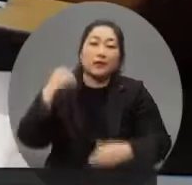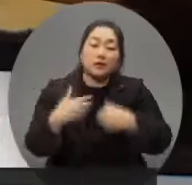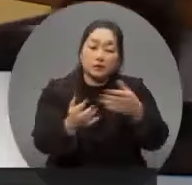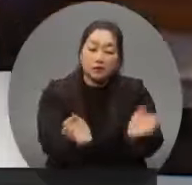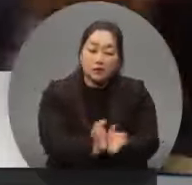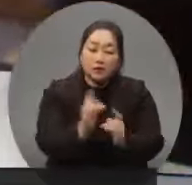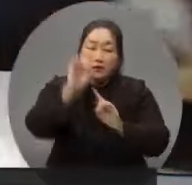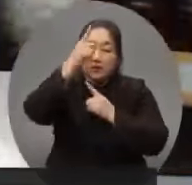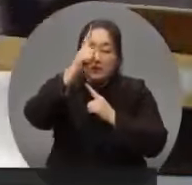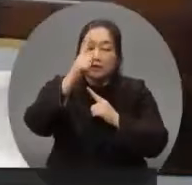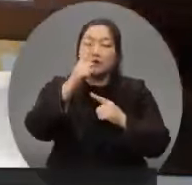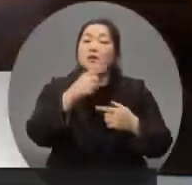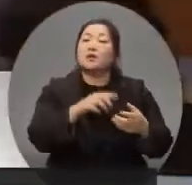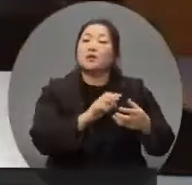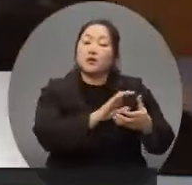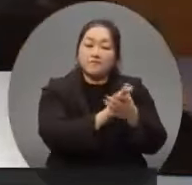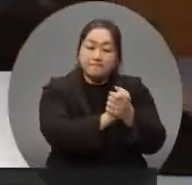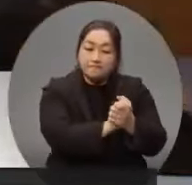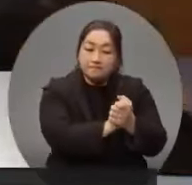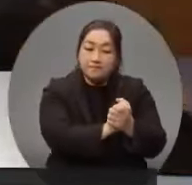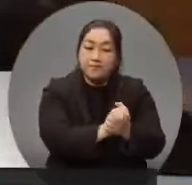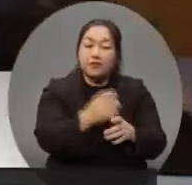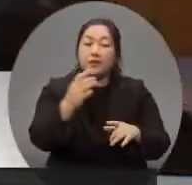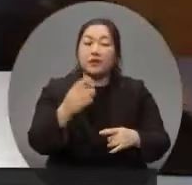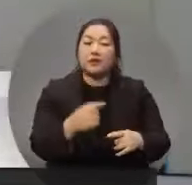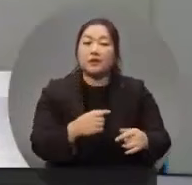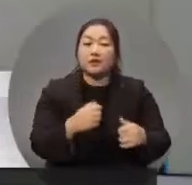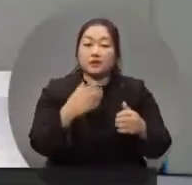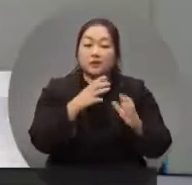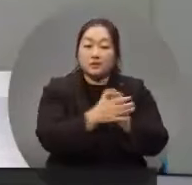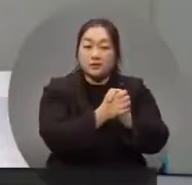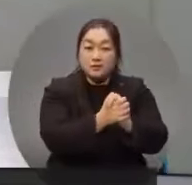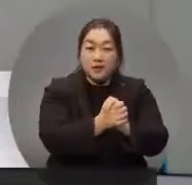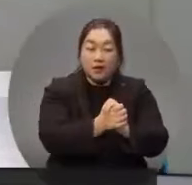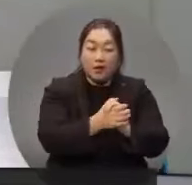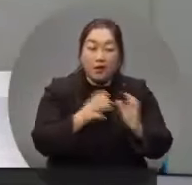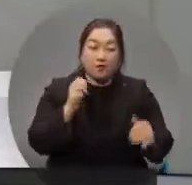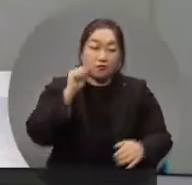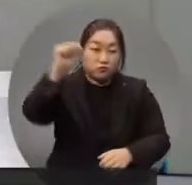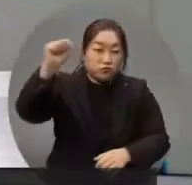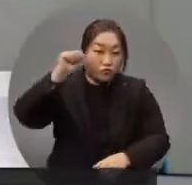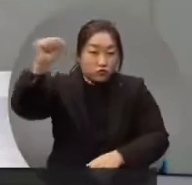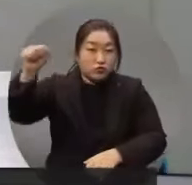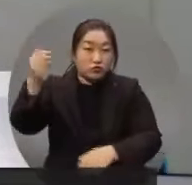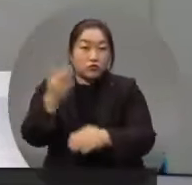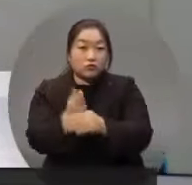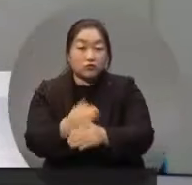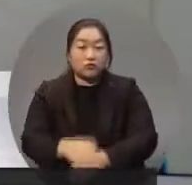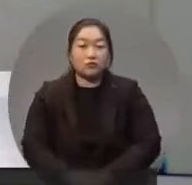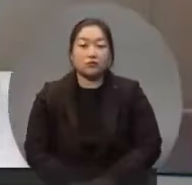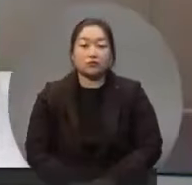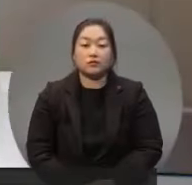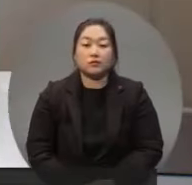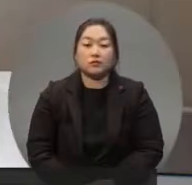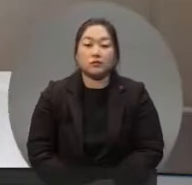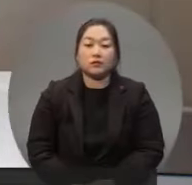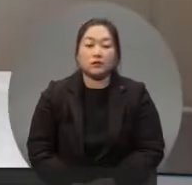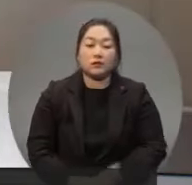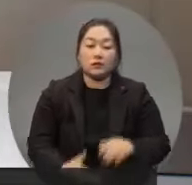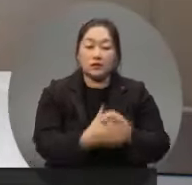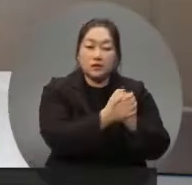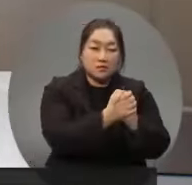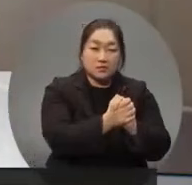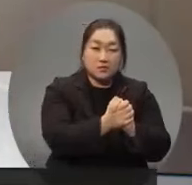더불어민주당에서 이재명 대표의 측근을 자처하는 이른바 친형 인사들의 출마가 잇따르고 있습니다. 친문 핵심